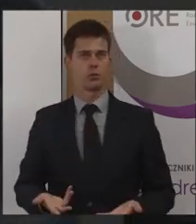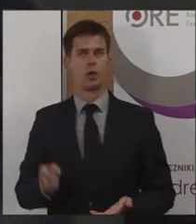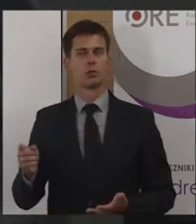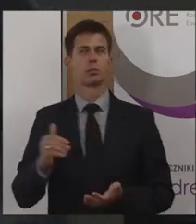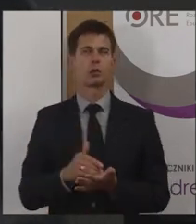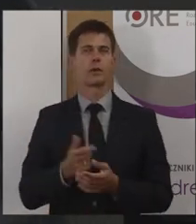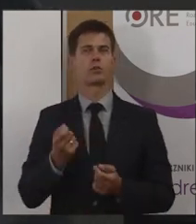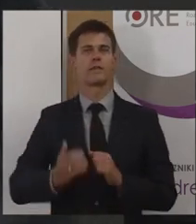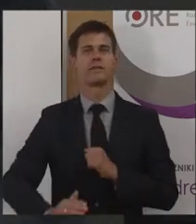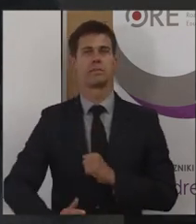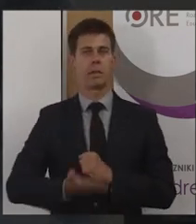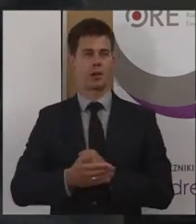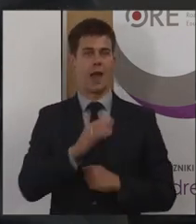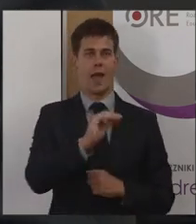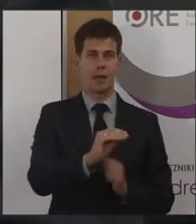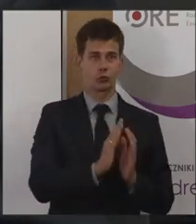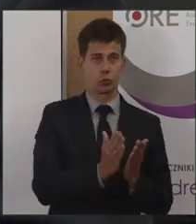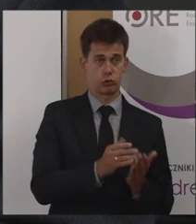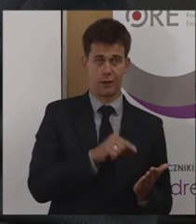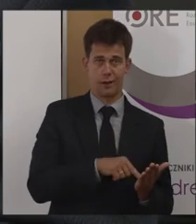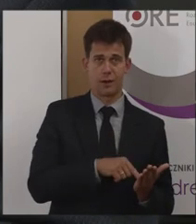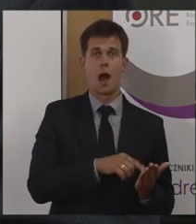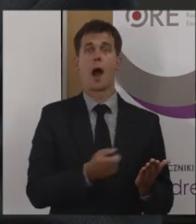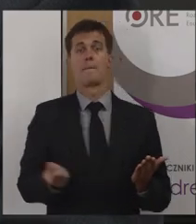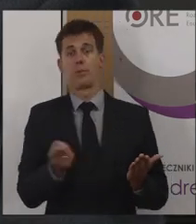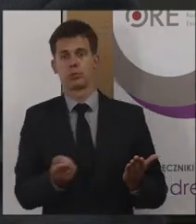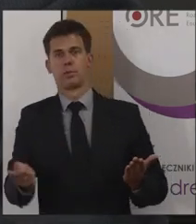wsparcie e-podręcznika